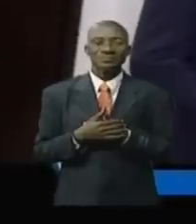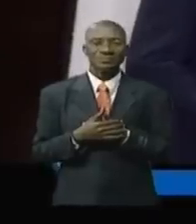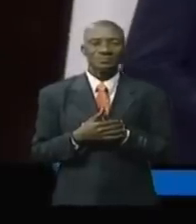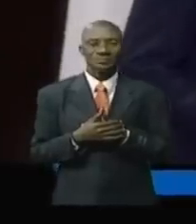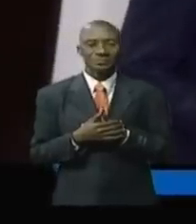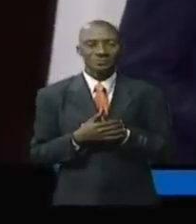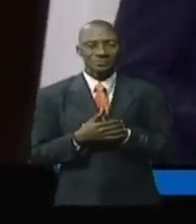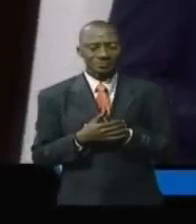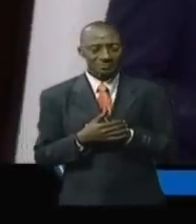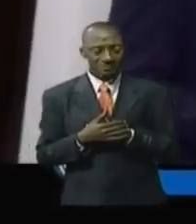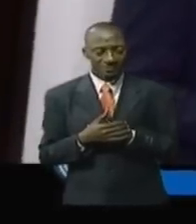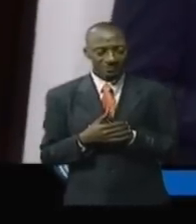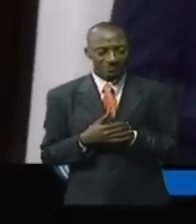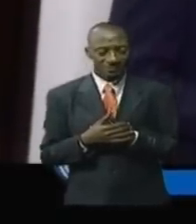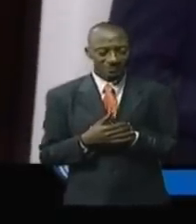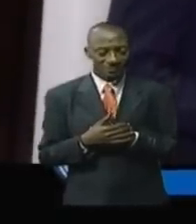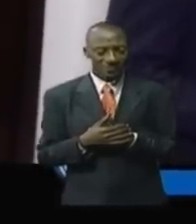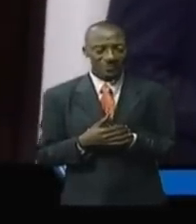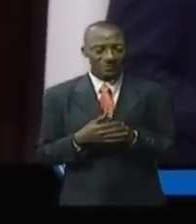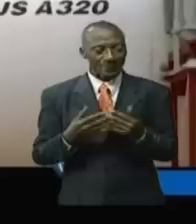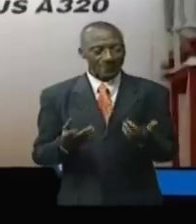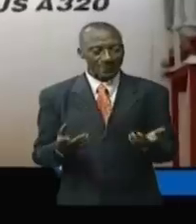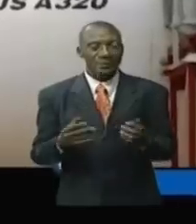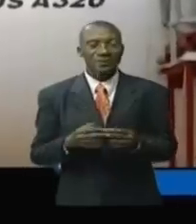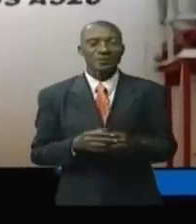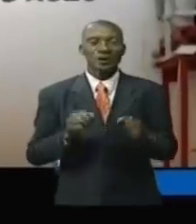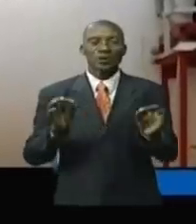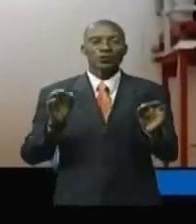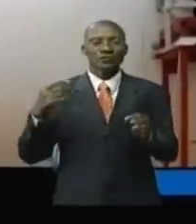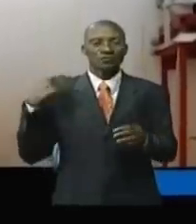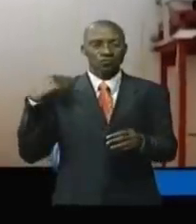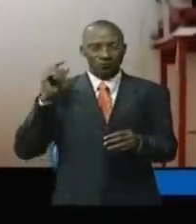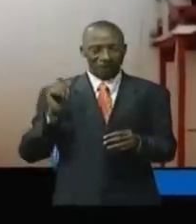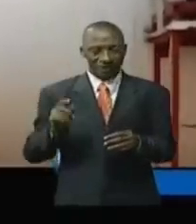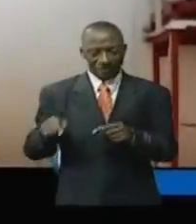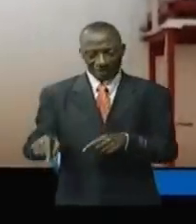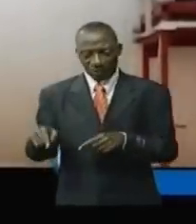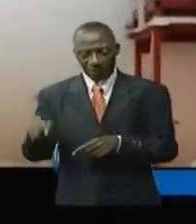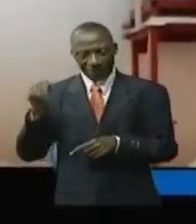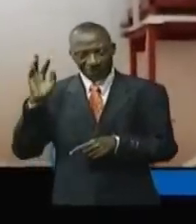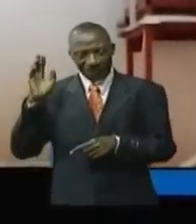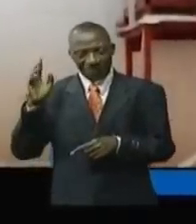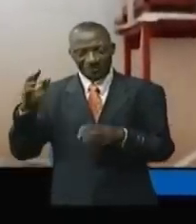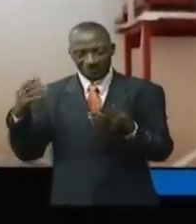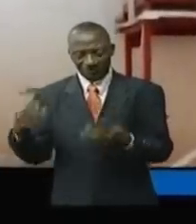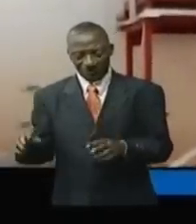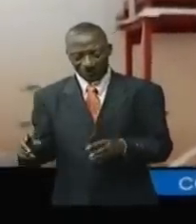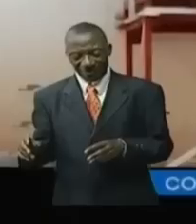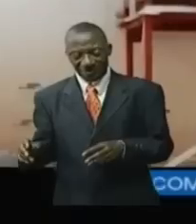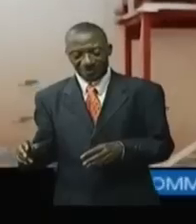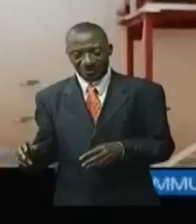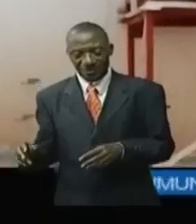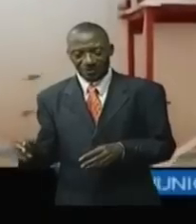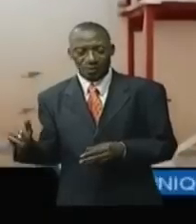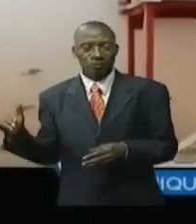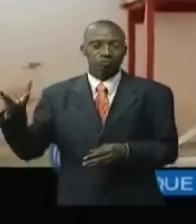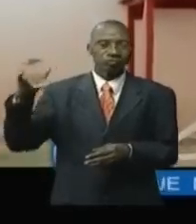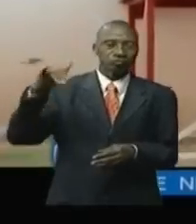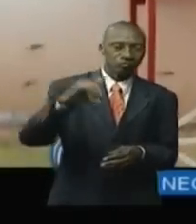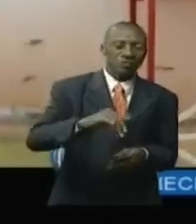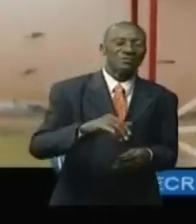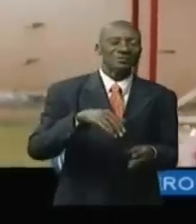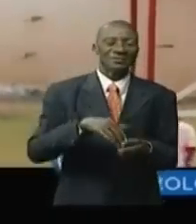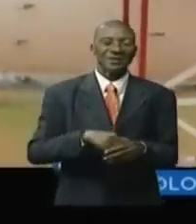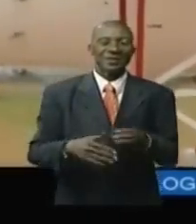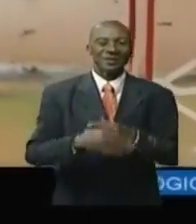de l'intérieur et sécurité, John Kabeya Shikai a rejoint Kananga, chef-lieu de la province du Kasaï central, en vue d'exercer ses fonctions en